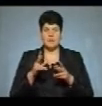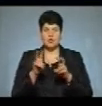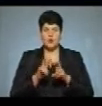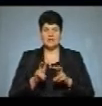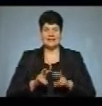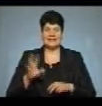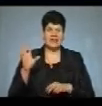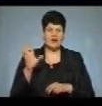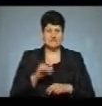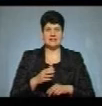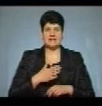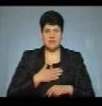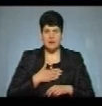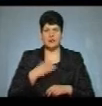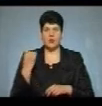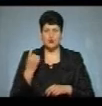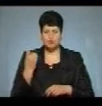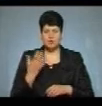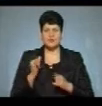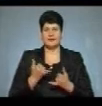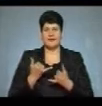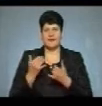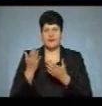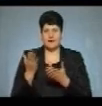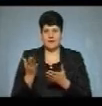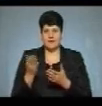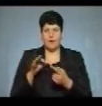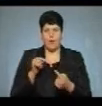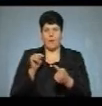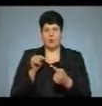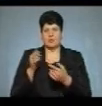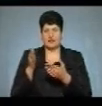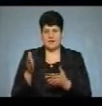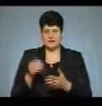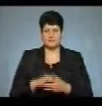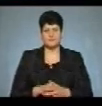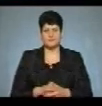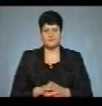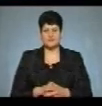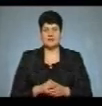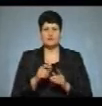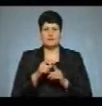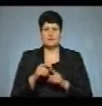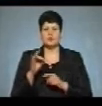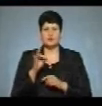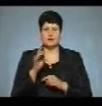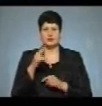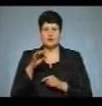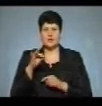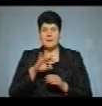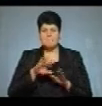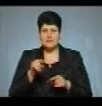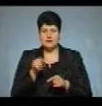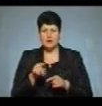на всіх, і для мене як господаря, і для опонентів зі сторони рейдерів. За словами Руслана Дрозда, після того, як поліція